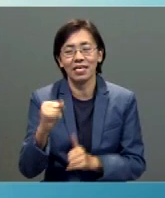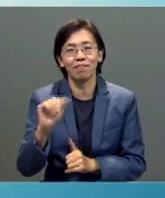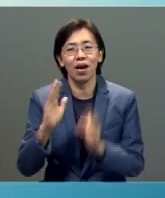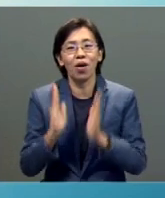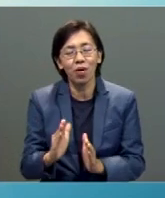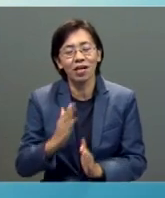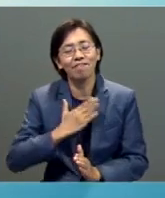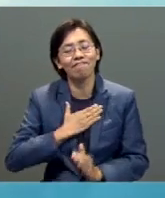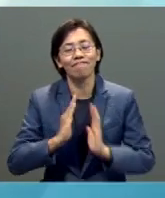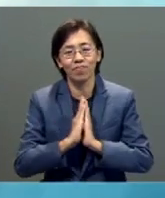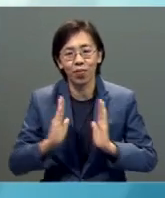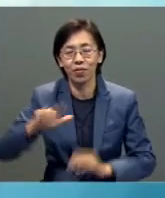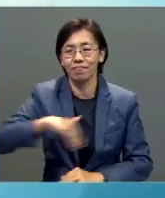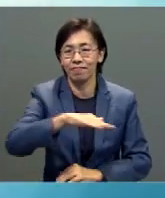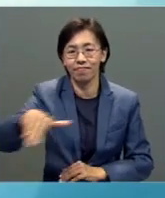ระคุณทุกท่านนะครับ